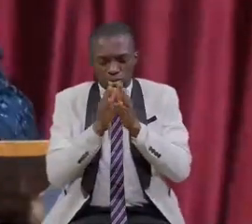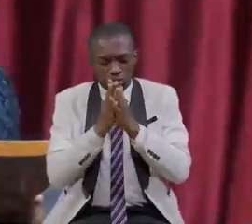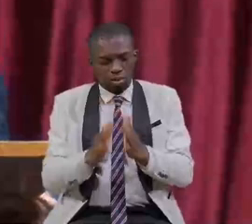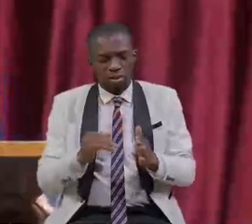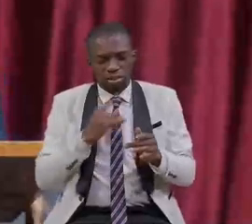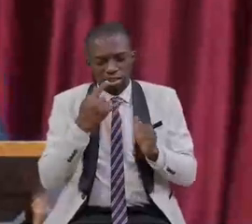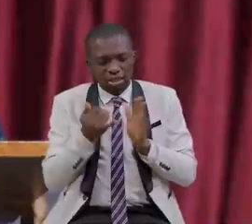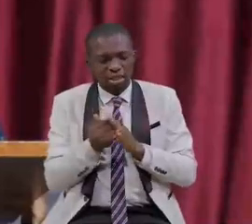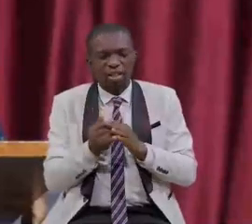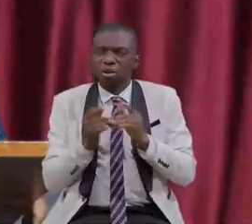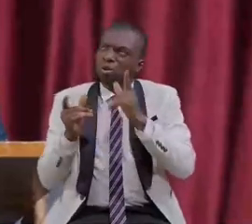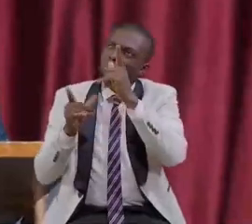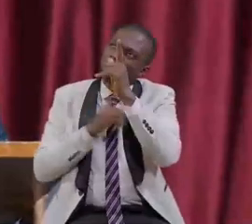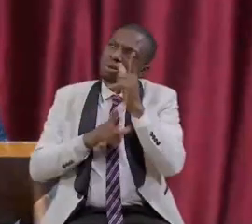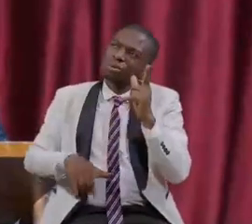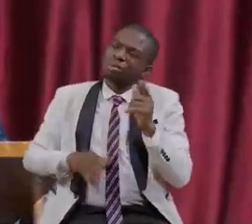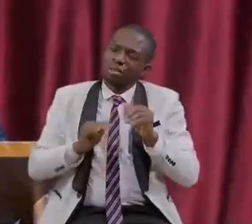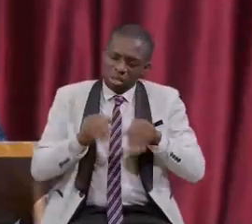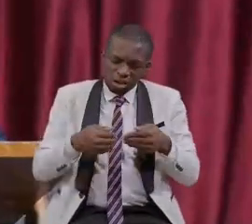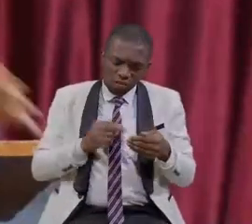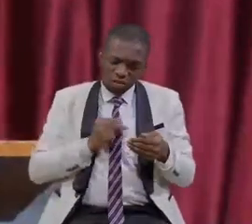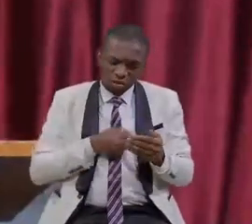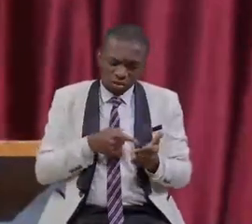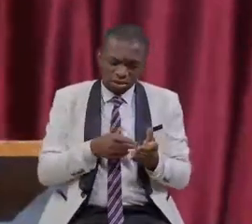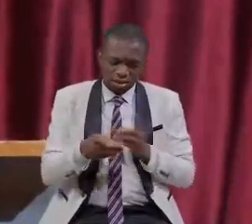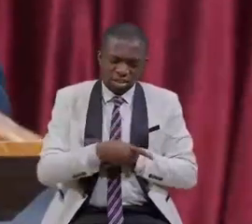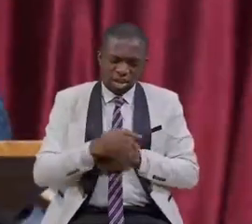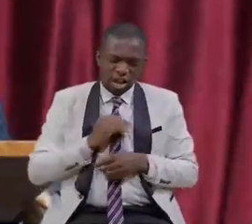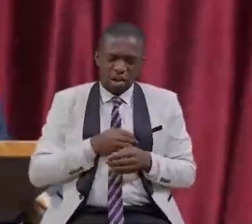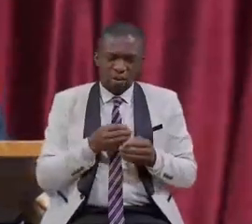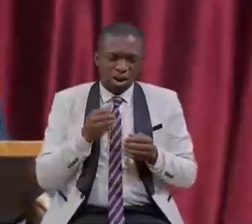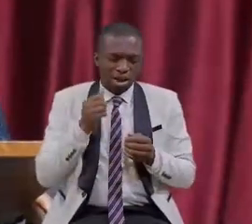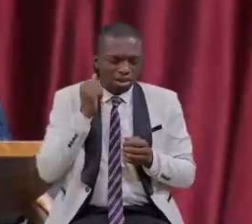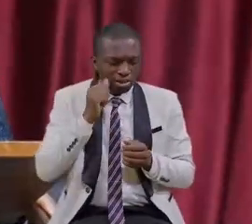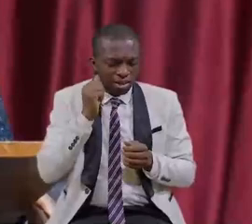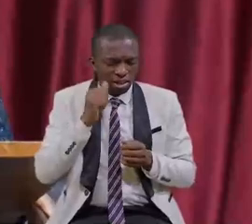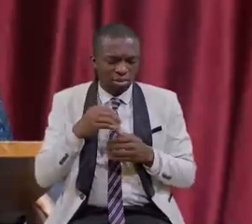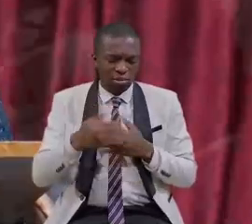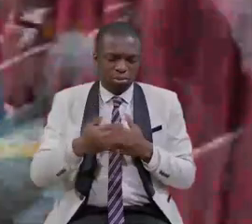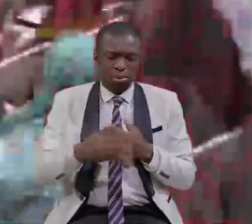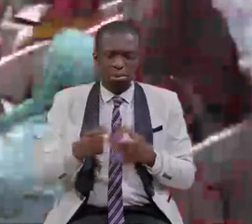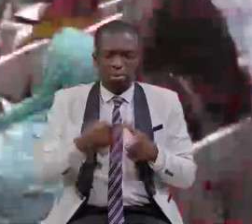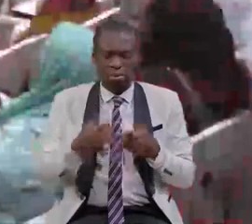Que donne-nous aujourd'hui notre pain quotidien. Et continue de dire,